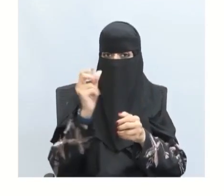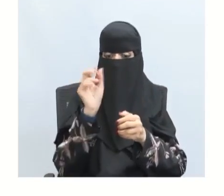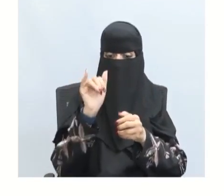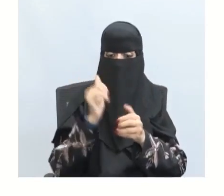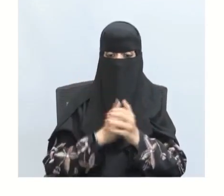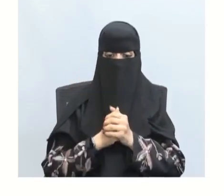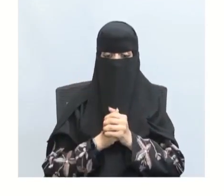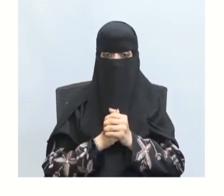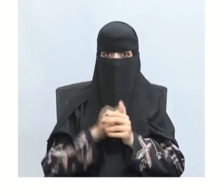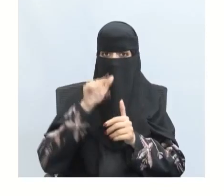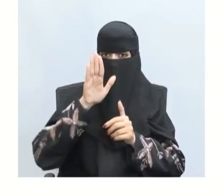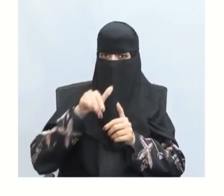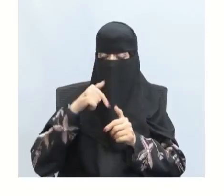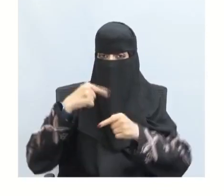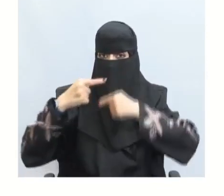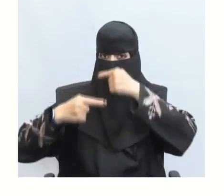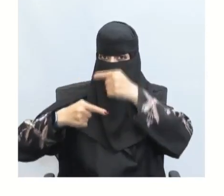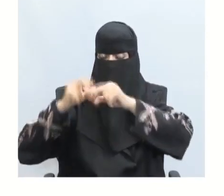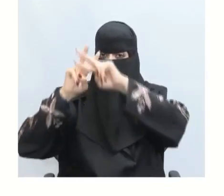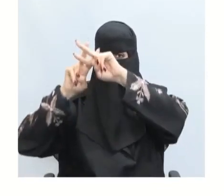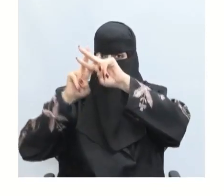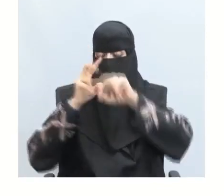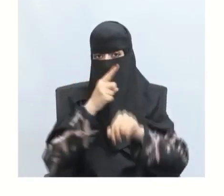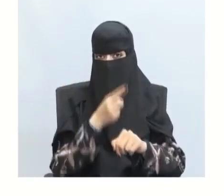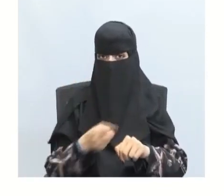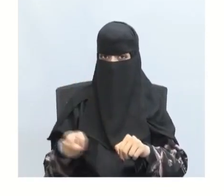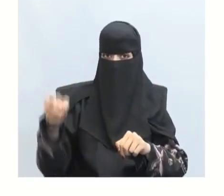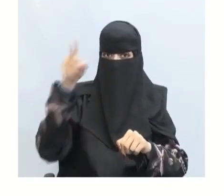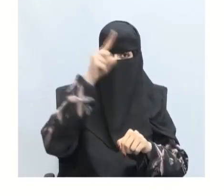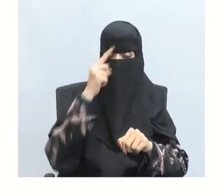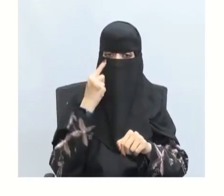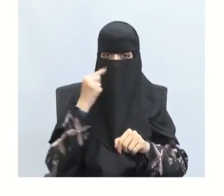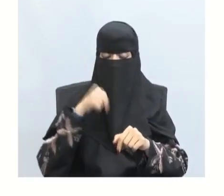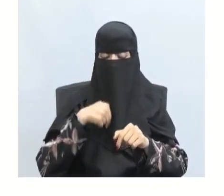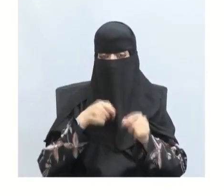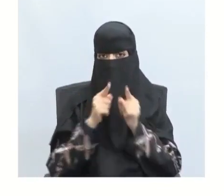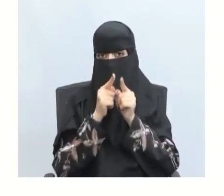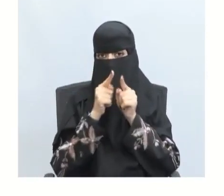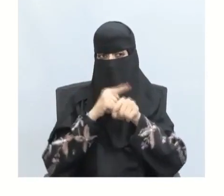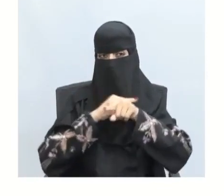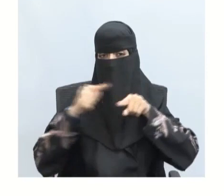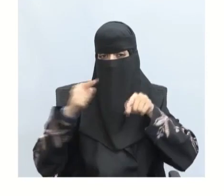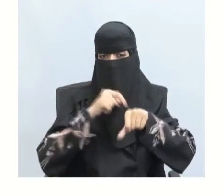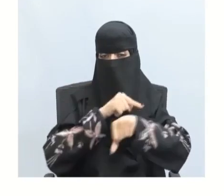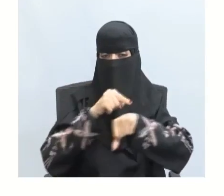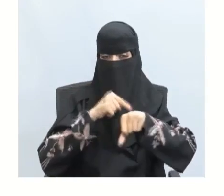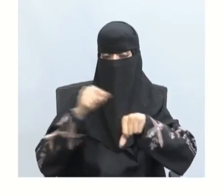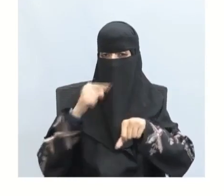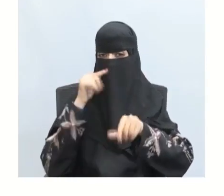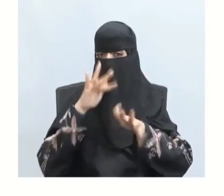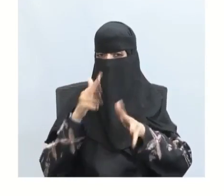النووي تمر النجوم بدوره حياه تمتد الى مليارات